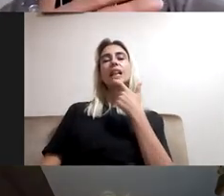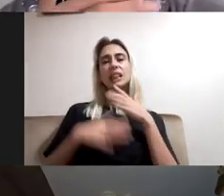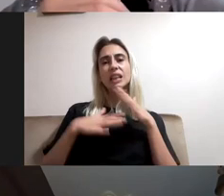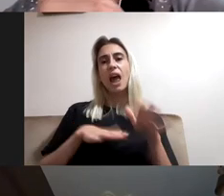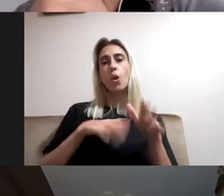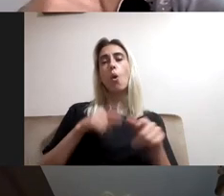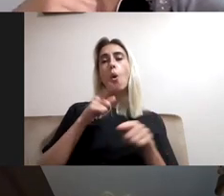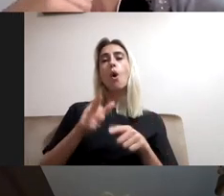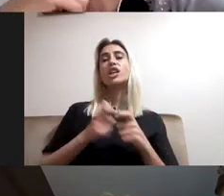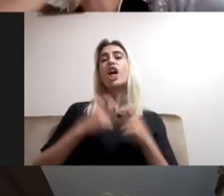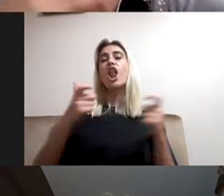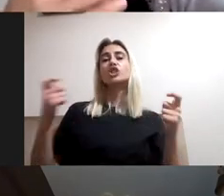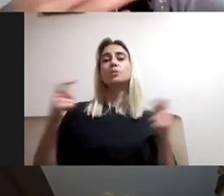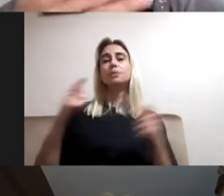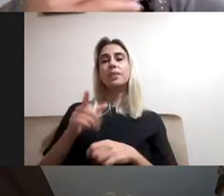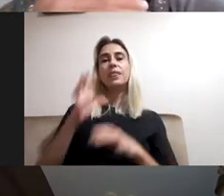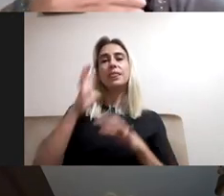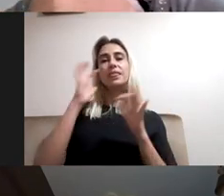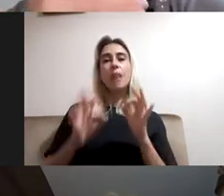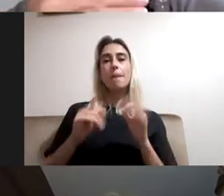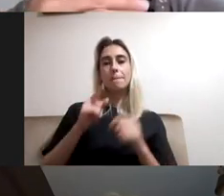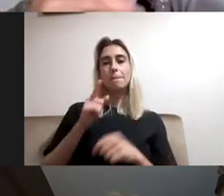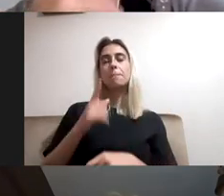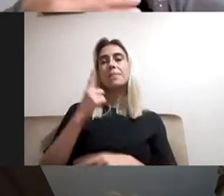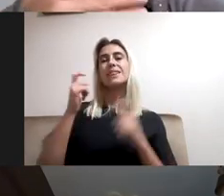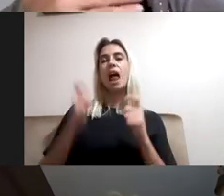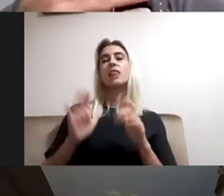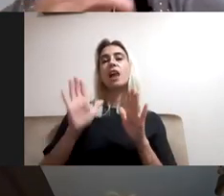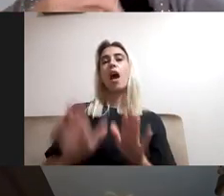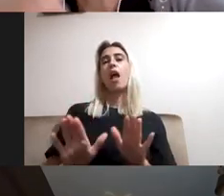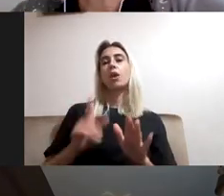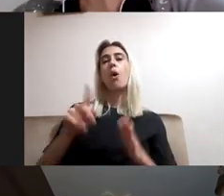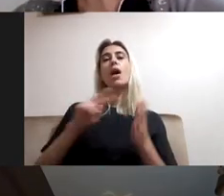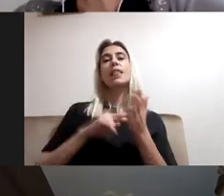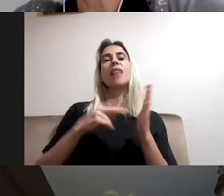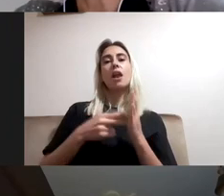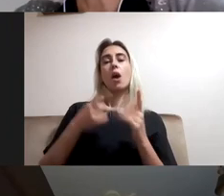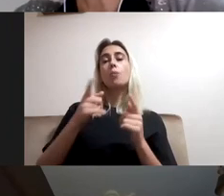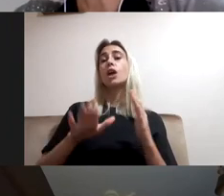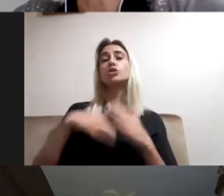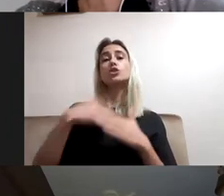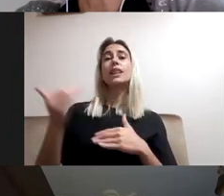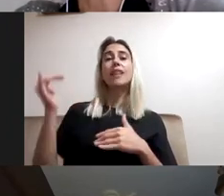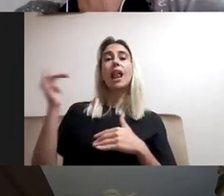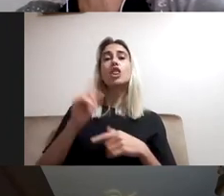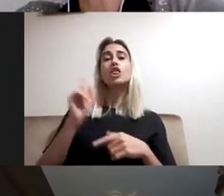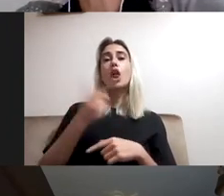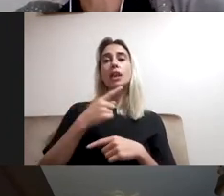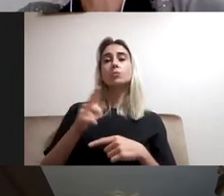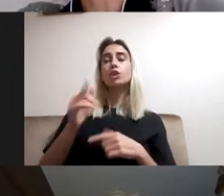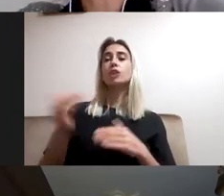gelişimin tam ivmesinde bir yerlerde kaldı. Orada idare etti. Ama bundan sonra gelen yöneticilerin, bundan sonra